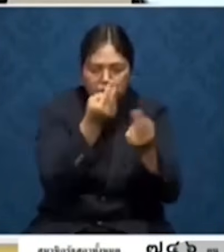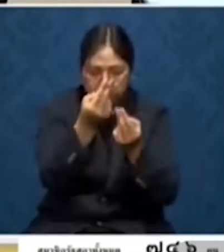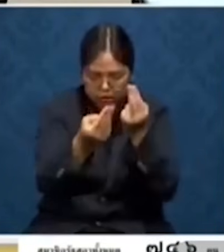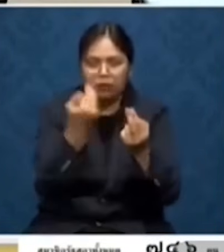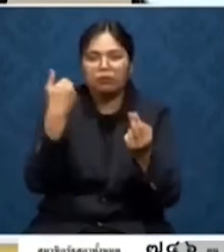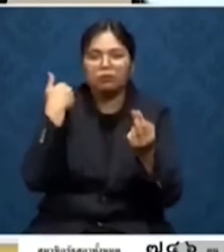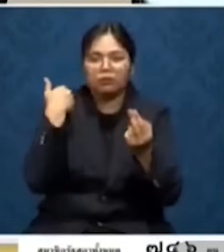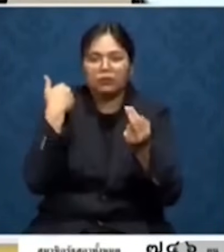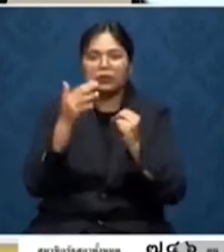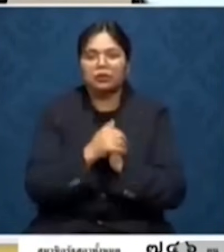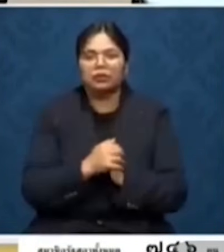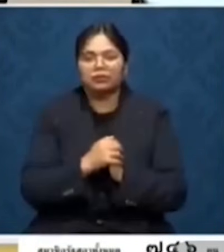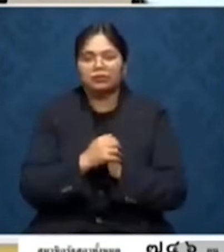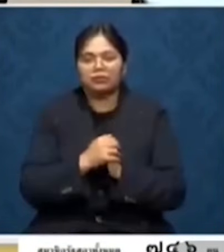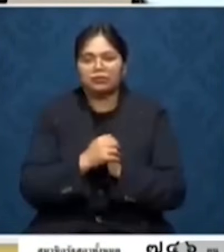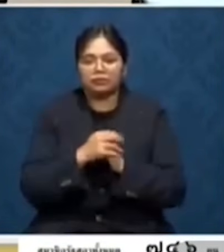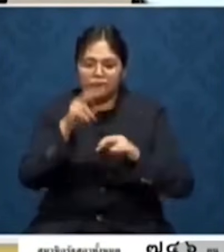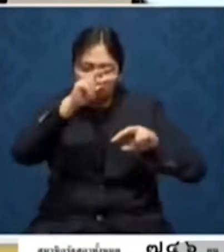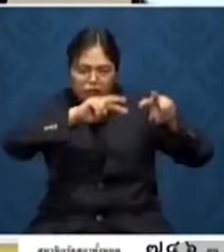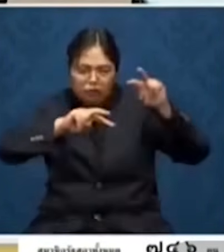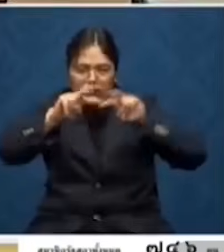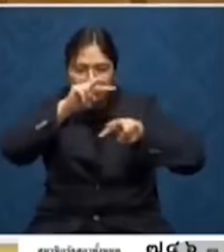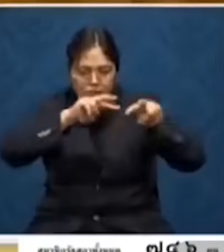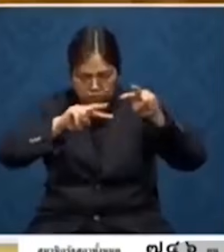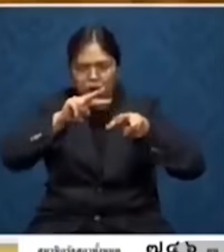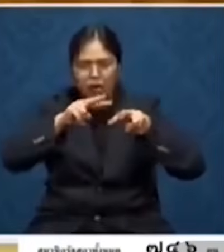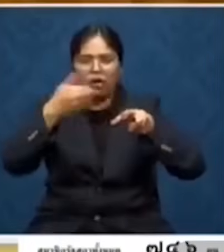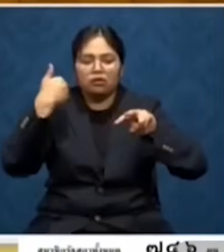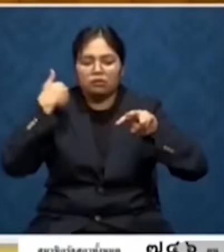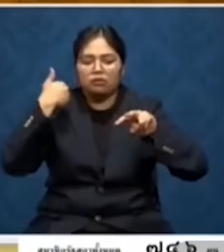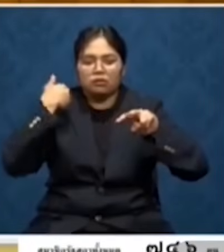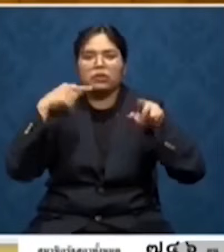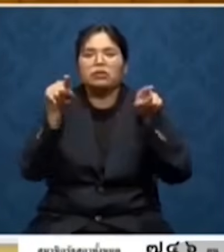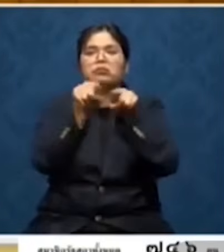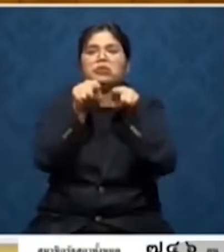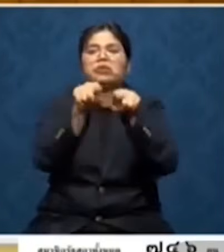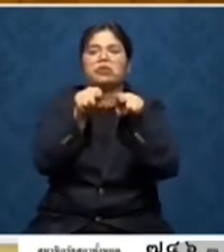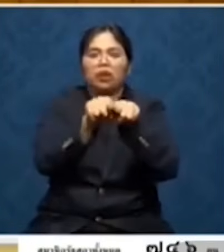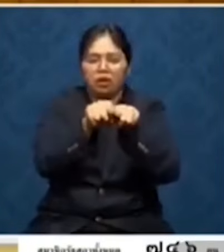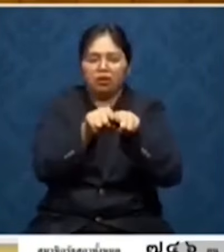ๆคนซึ่งก็เข้าไปดูแลพื้นที่ได้เข้าไปกินอยู่ที่นั่น